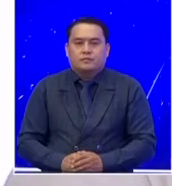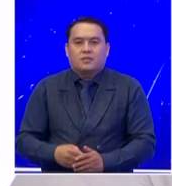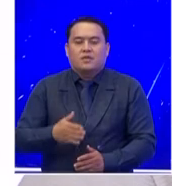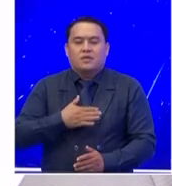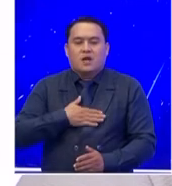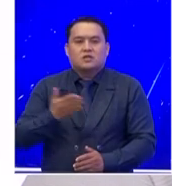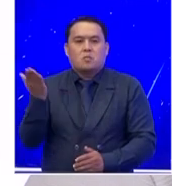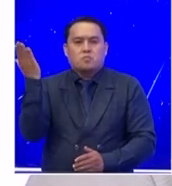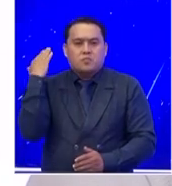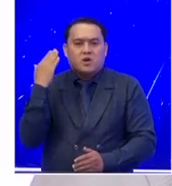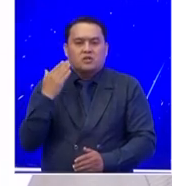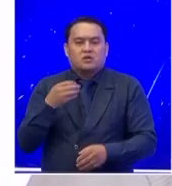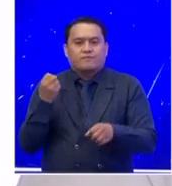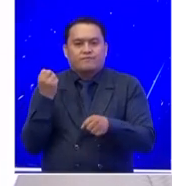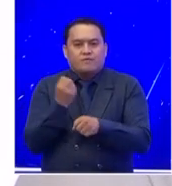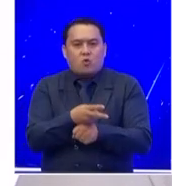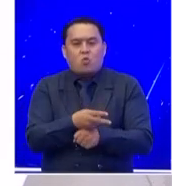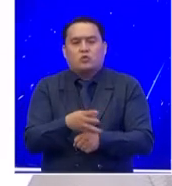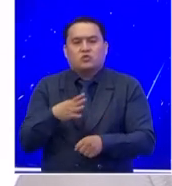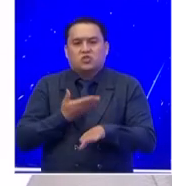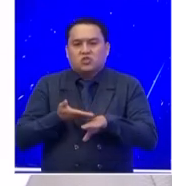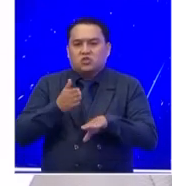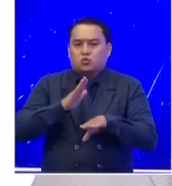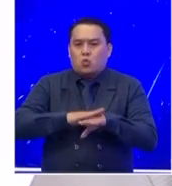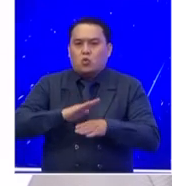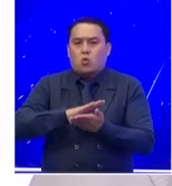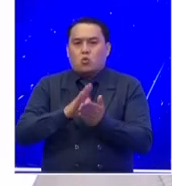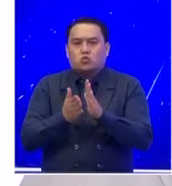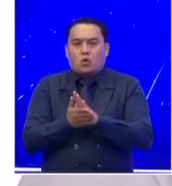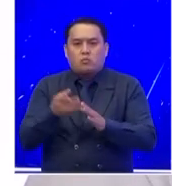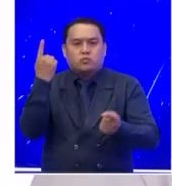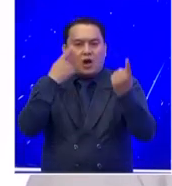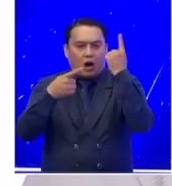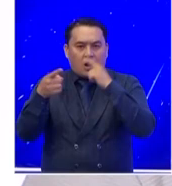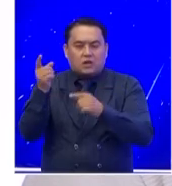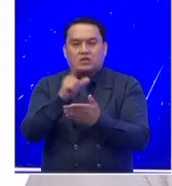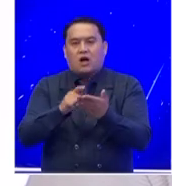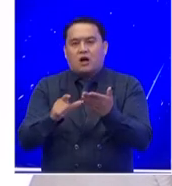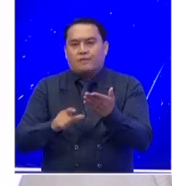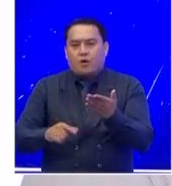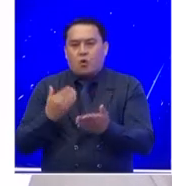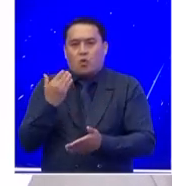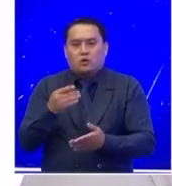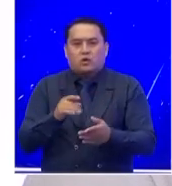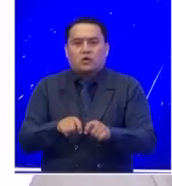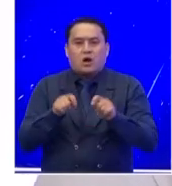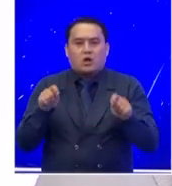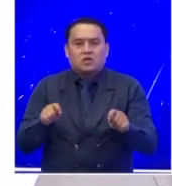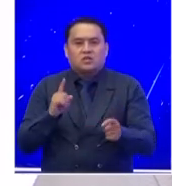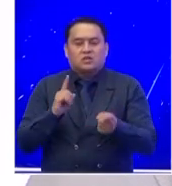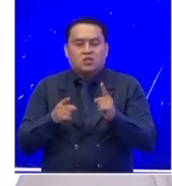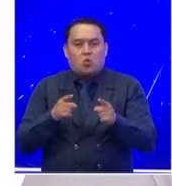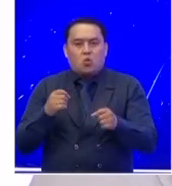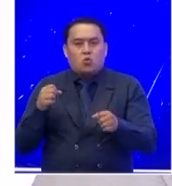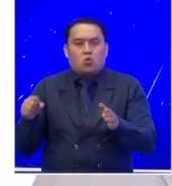предки были преданы гонению, их труд рождался в тяжелых условиях. К примеру, произведение Танжарыка Жолдыулы раскрывает истину